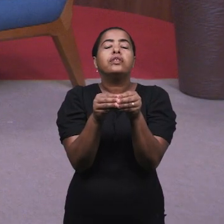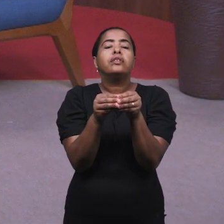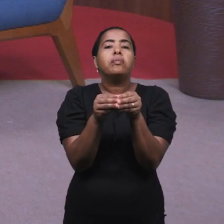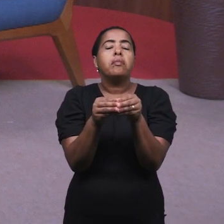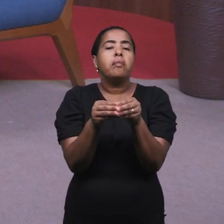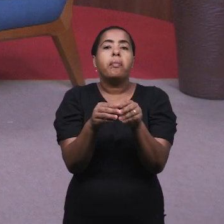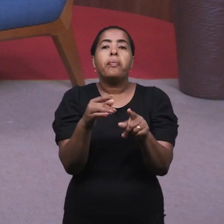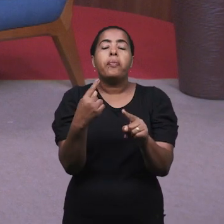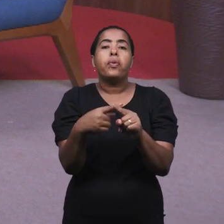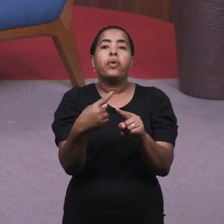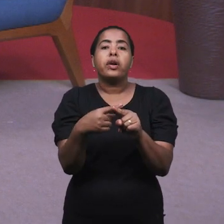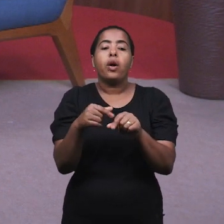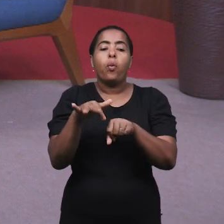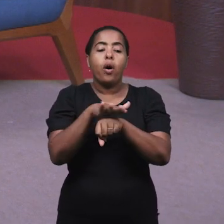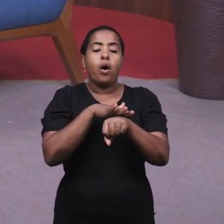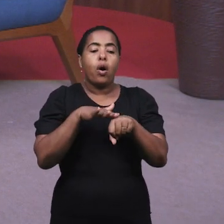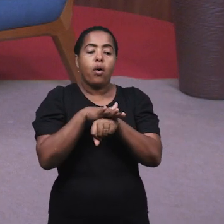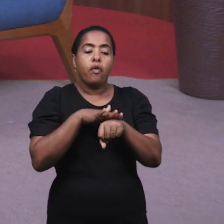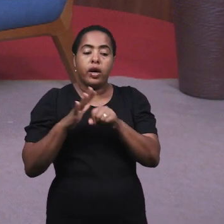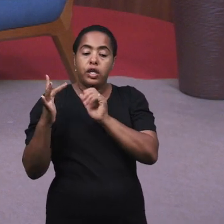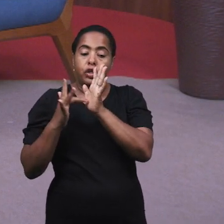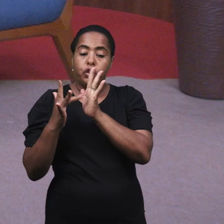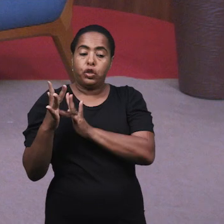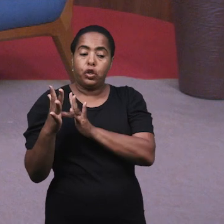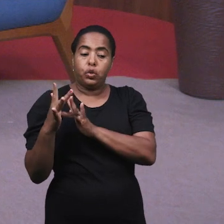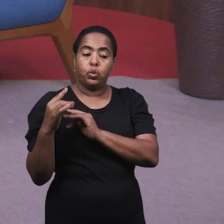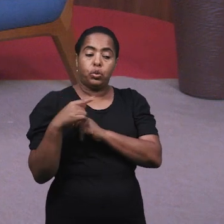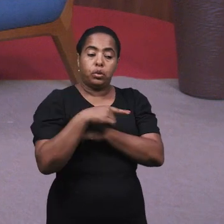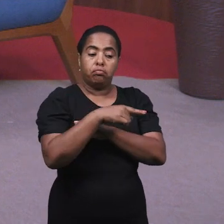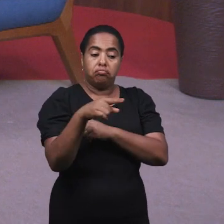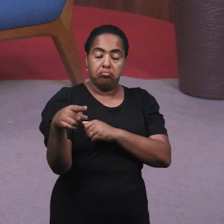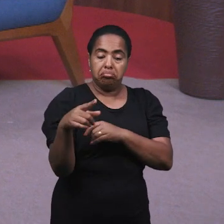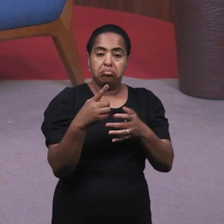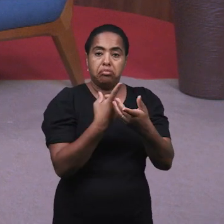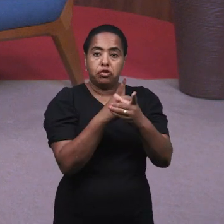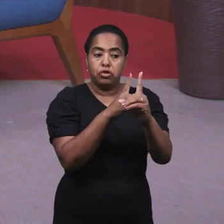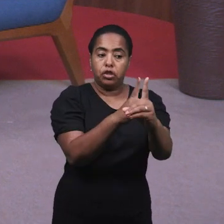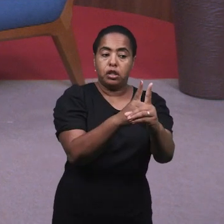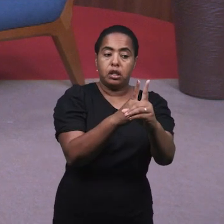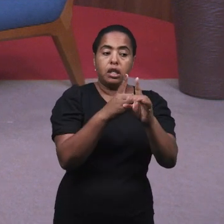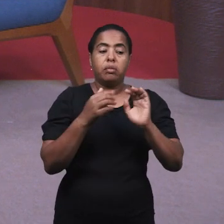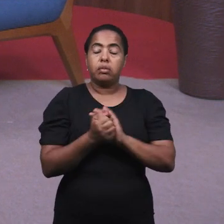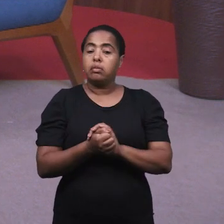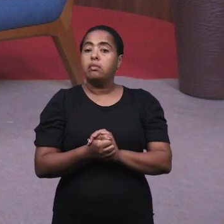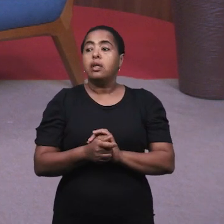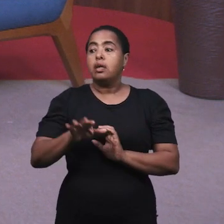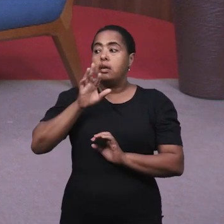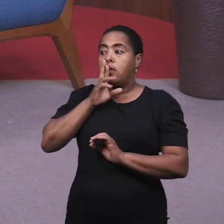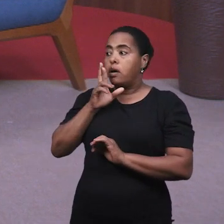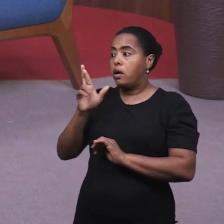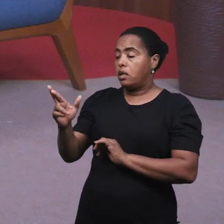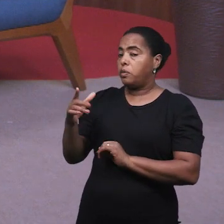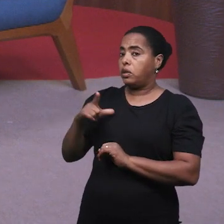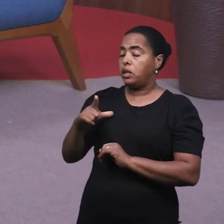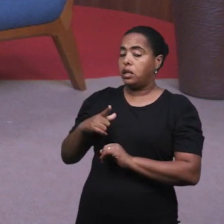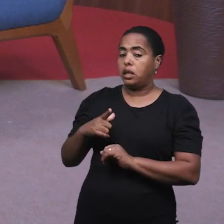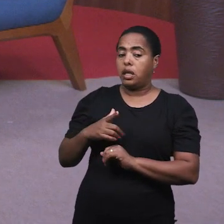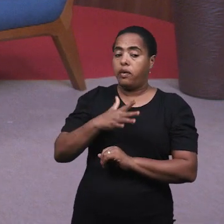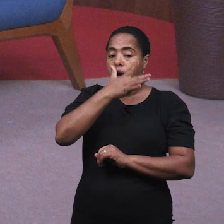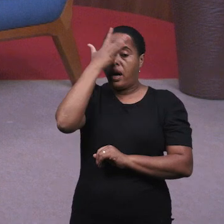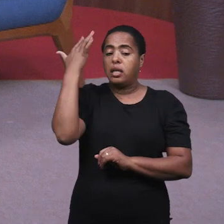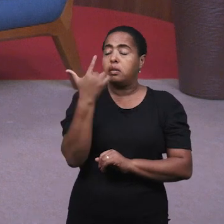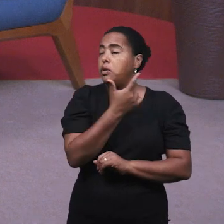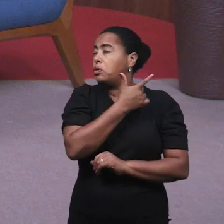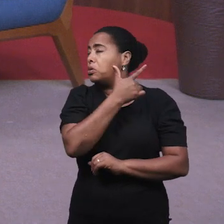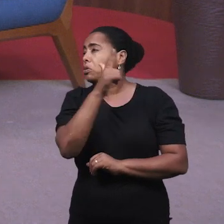Il complète cela parce que c'était une conversation entre Jésus et ses disciples. Ils ont porté une réponse de ce que les fils de l'homme, les